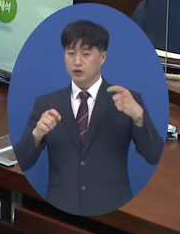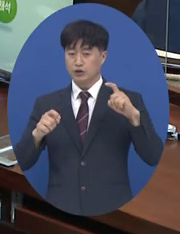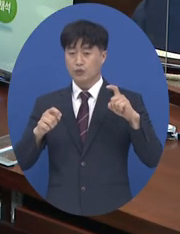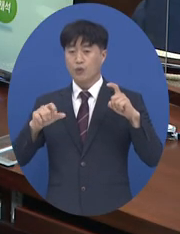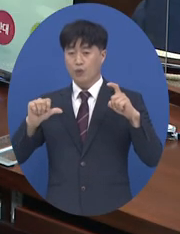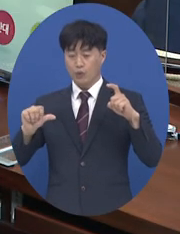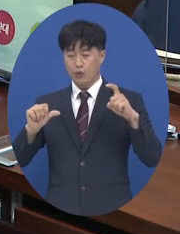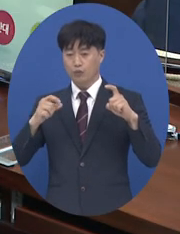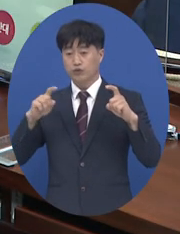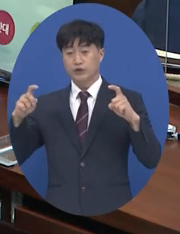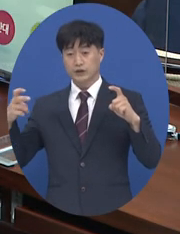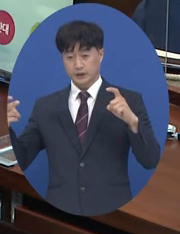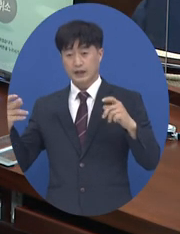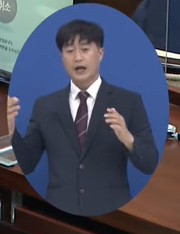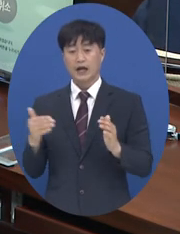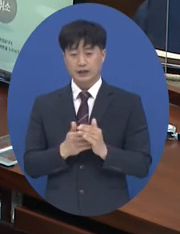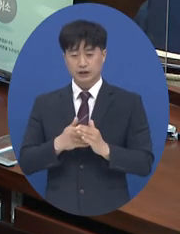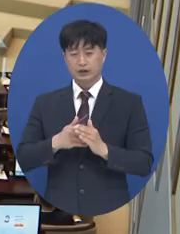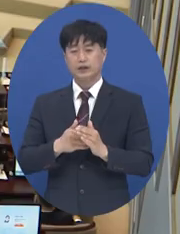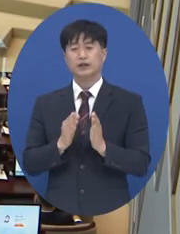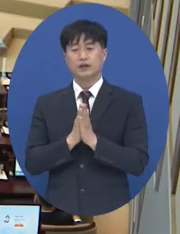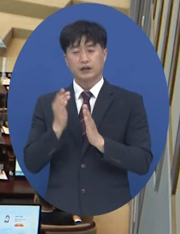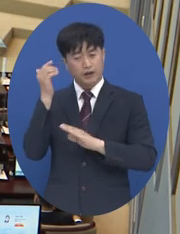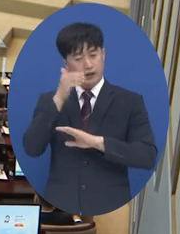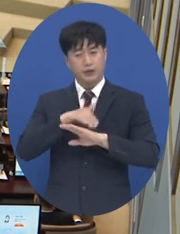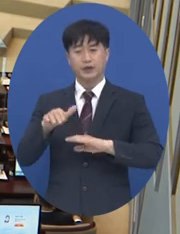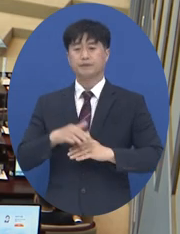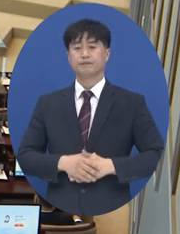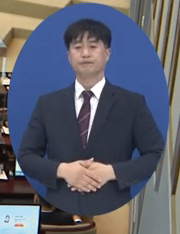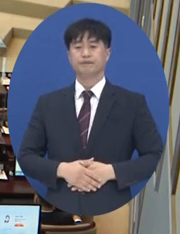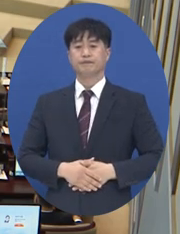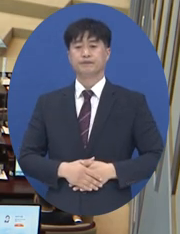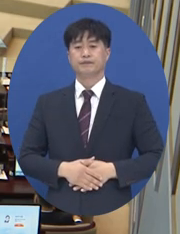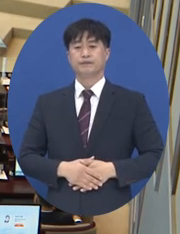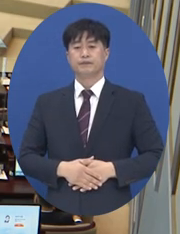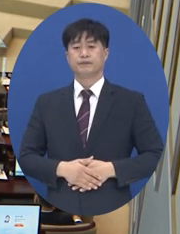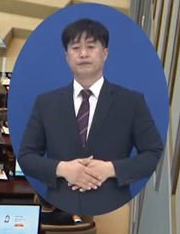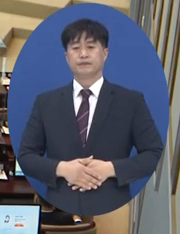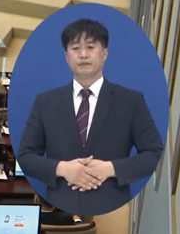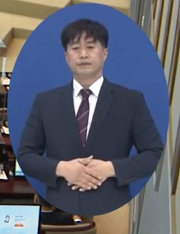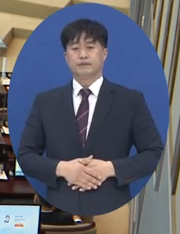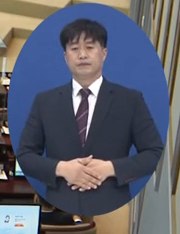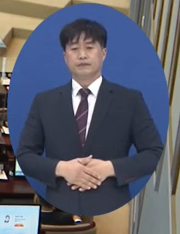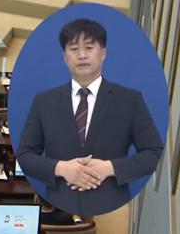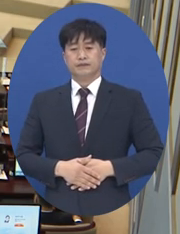5일부터 12일까지 진행될 예정입니다. 경기지TV 이슬비입니다.